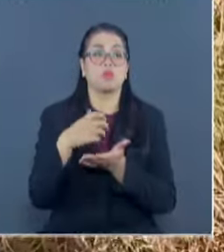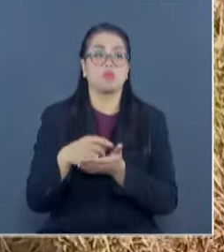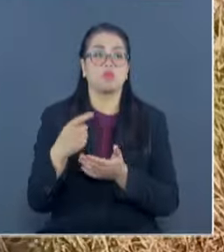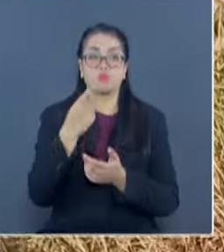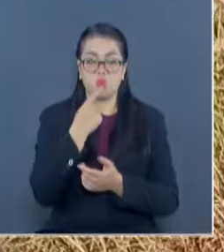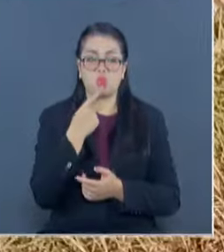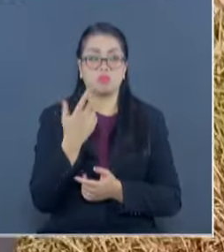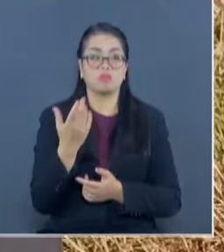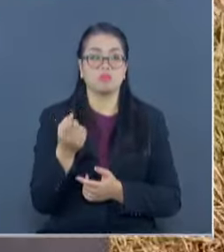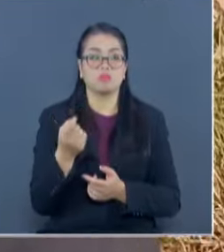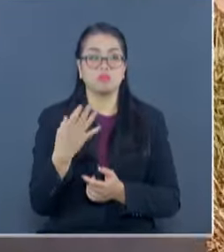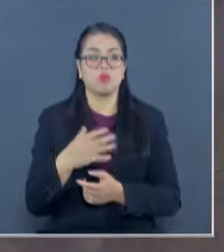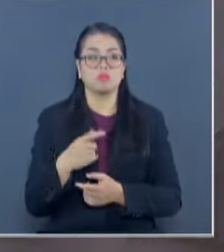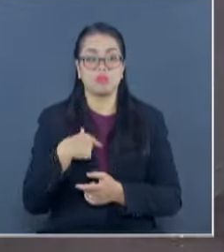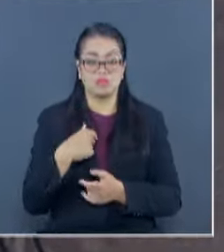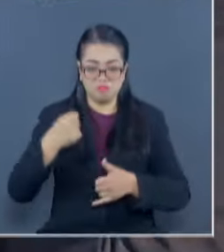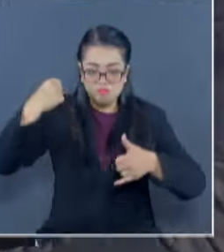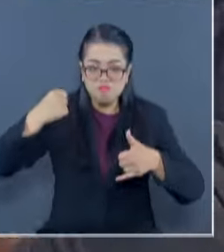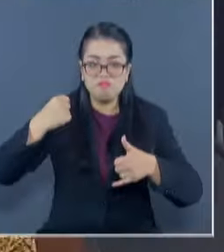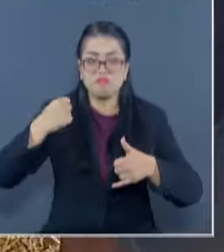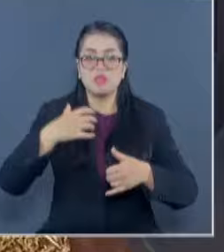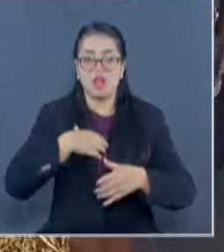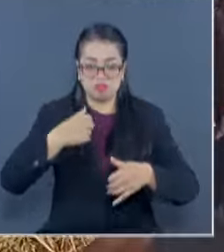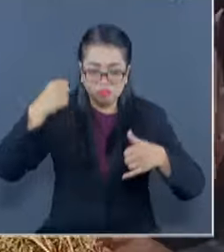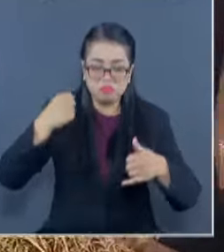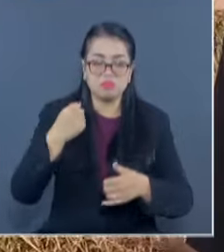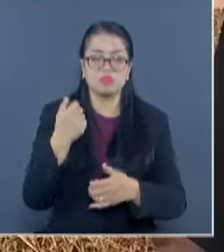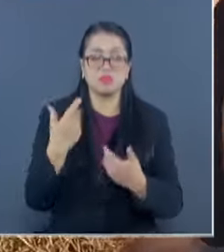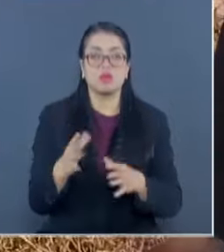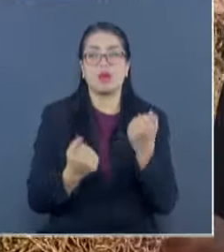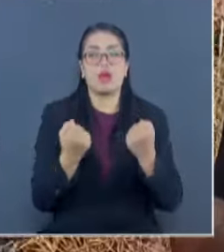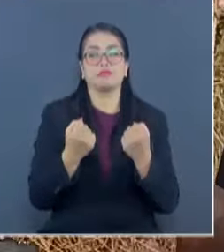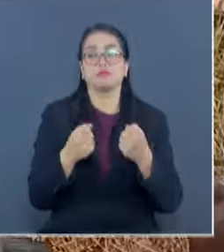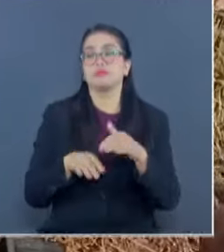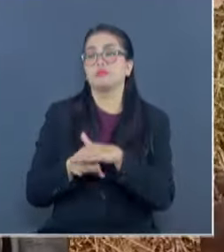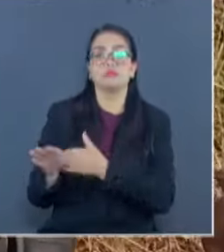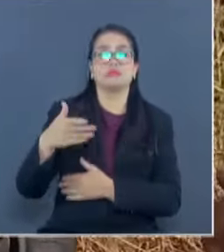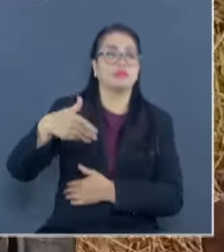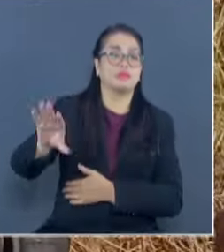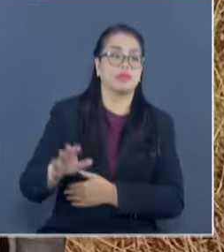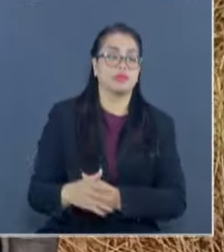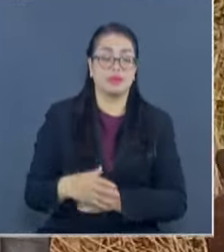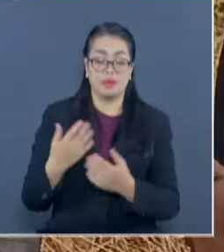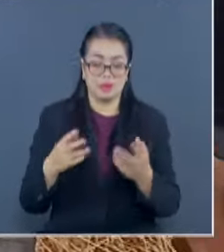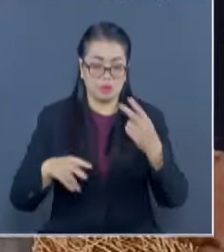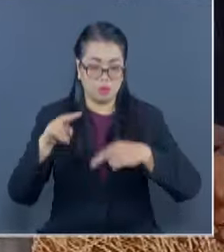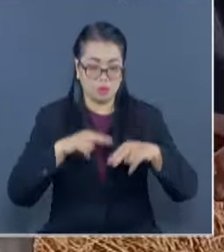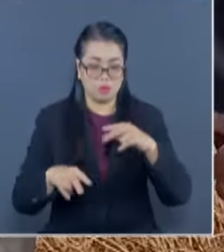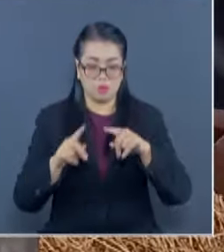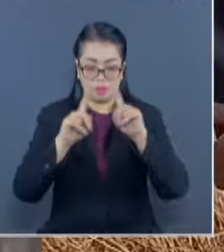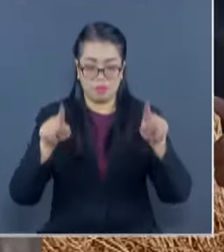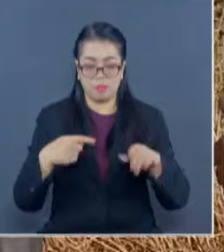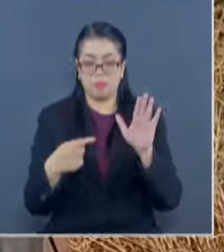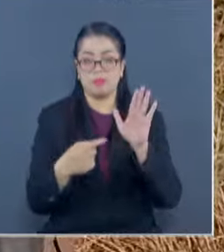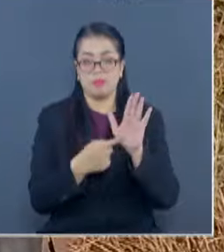เสียงและทำท่าคล้ายกับจะต่อยกับเจ้าหน้าที่ด้วยครับก่อนที่สุดท้ายจะขับรถหนีออกไปแล้วจากการตรวจสอบเอกสารแสดงตน